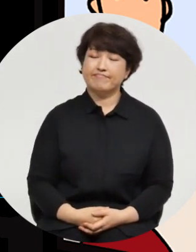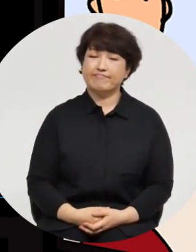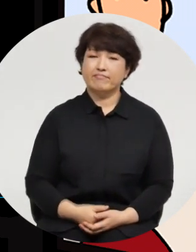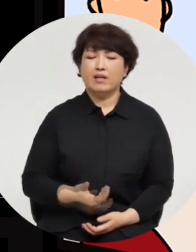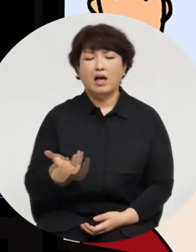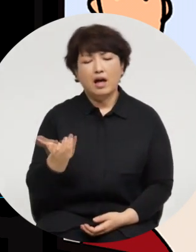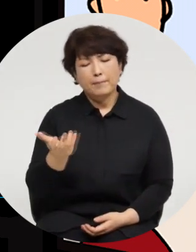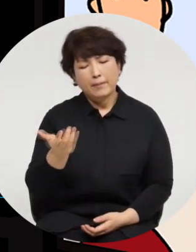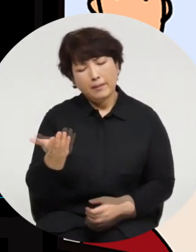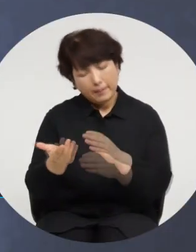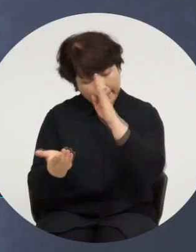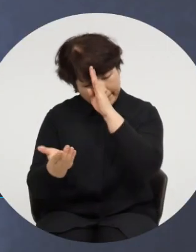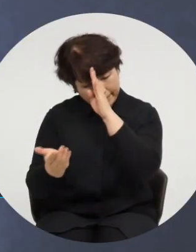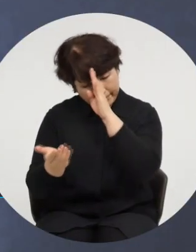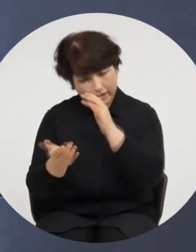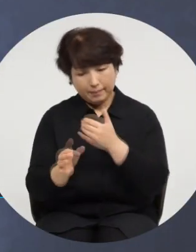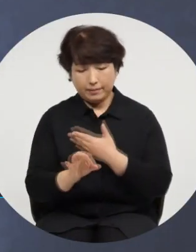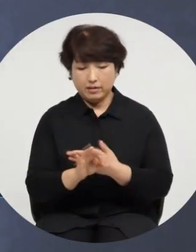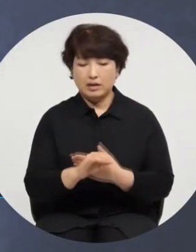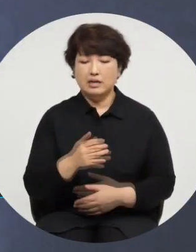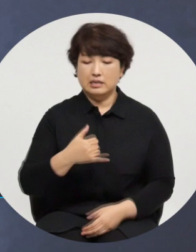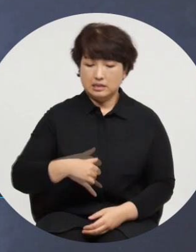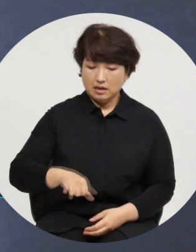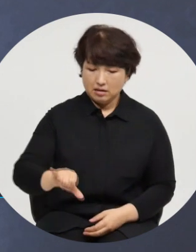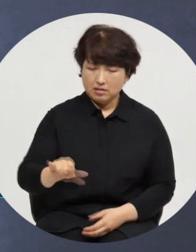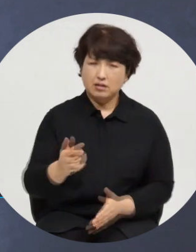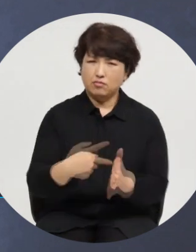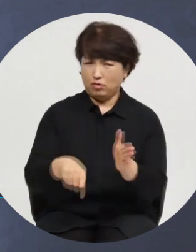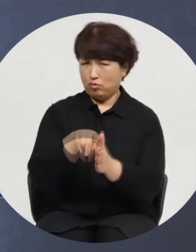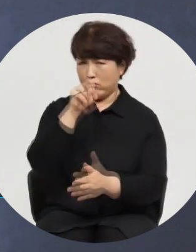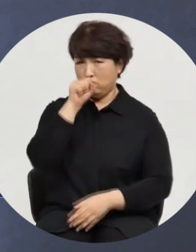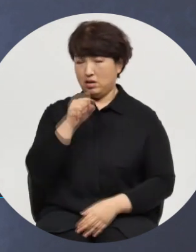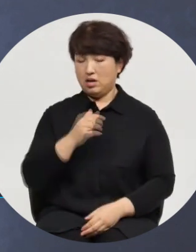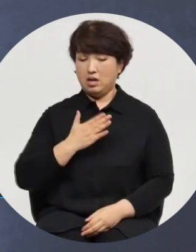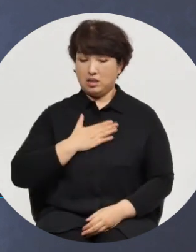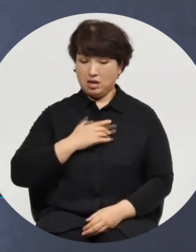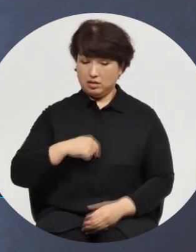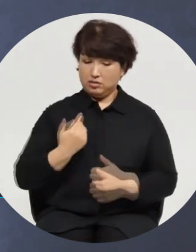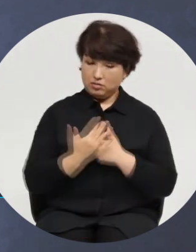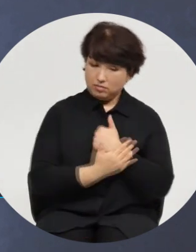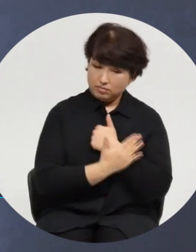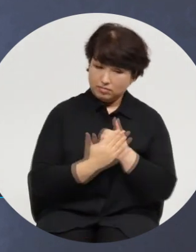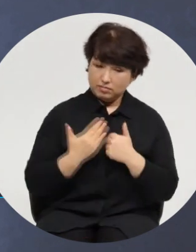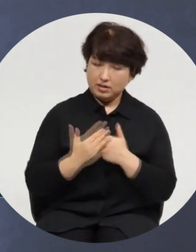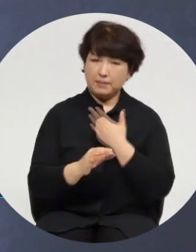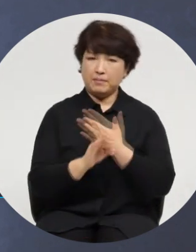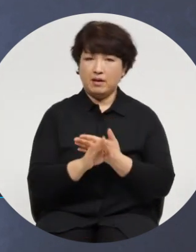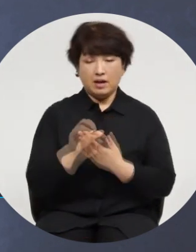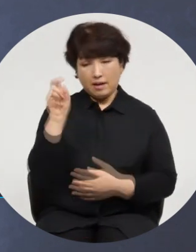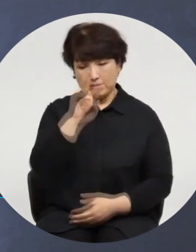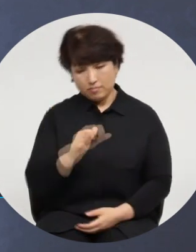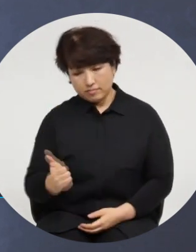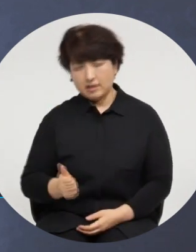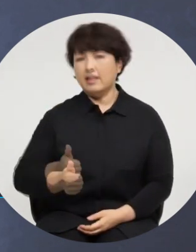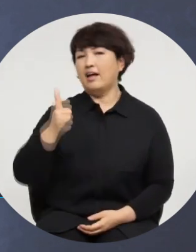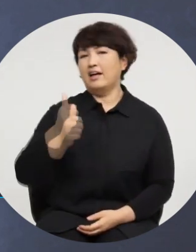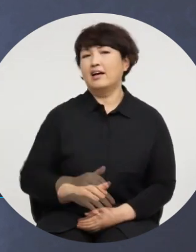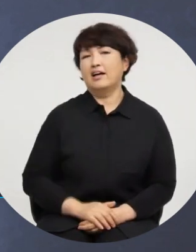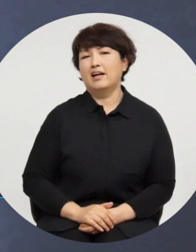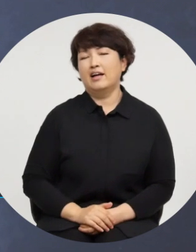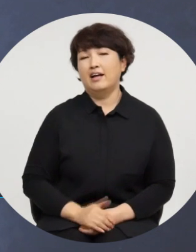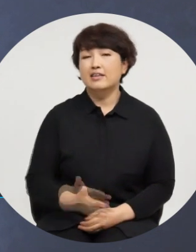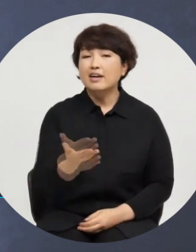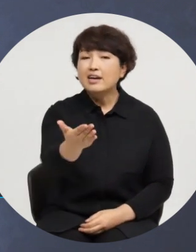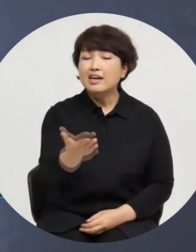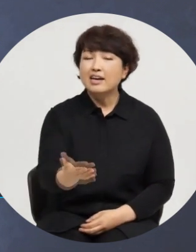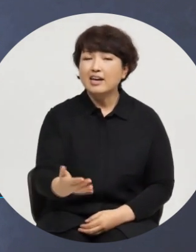쓰니까 예 좀 아프다 가 죽으면 자녀들을 생각하면 좀 아프다 중령이 낮고 날을 생각하면